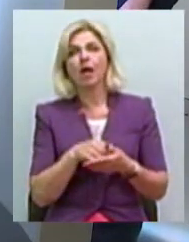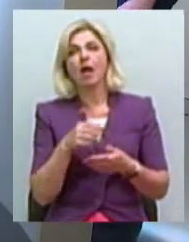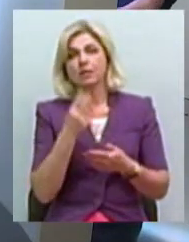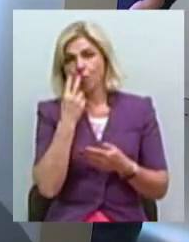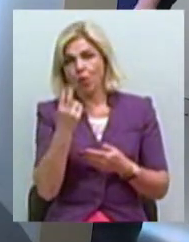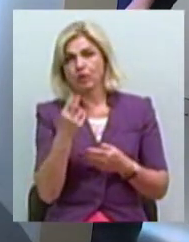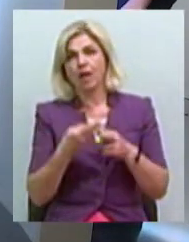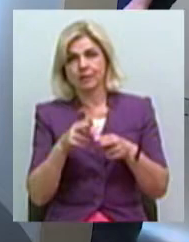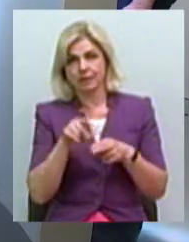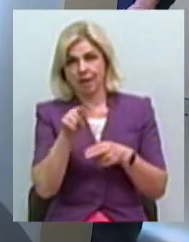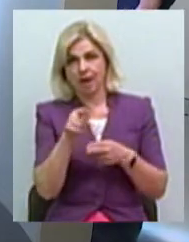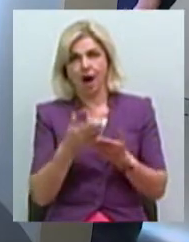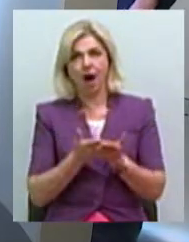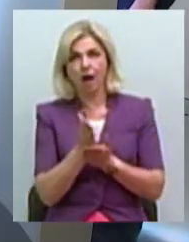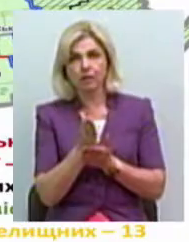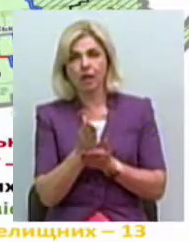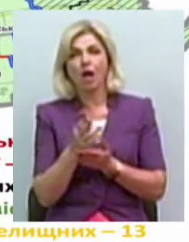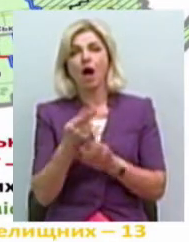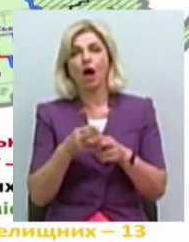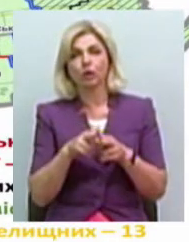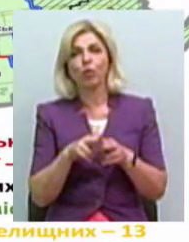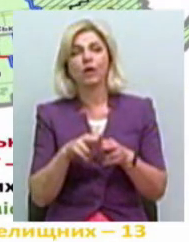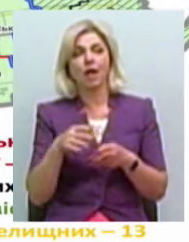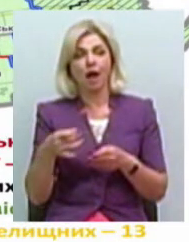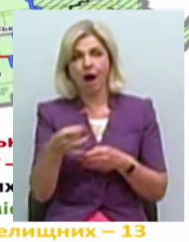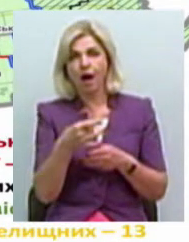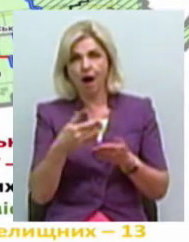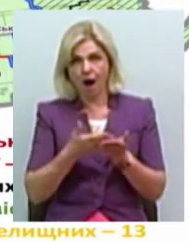карті, по проєкту, який представляє нам Мінрегіон,